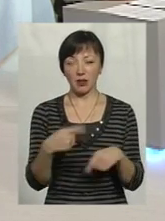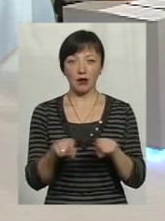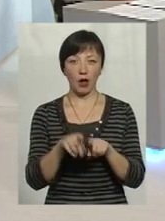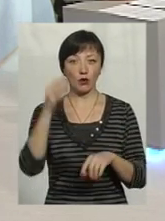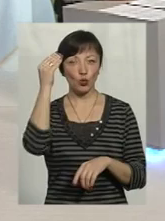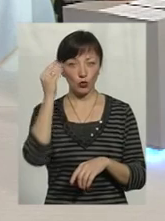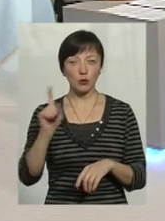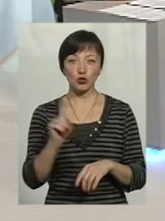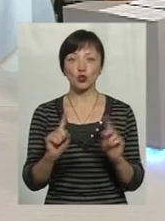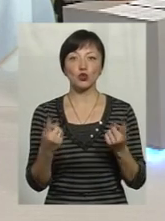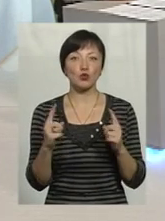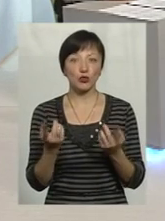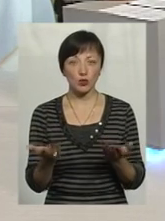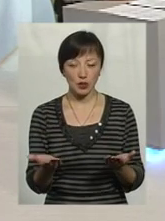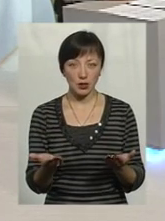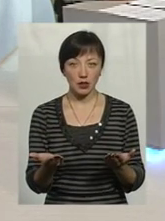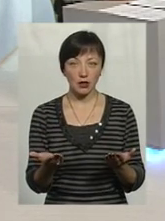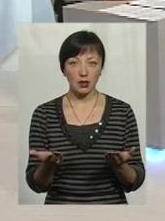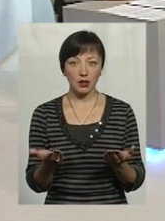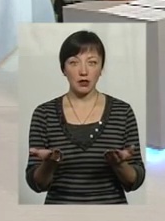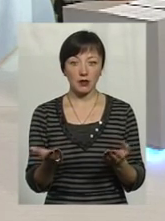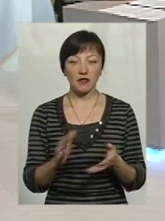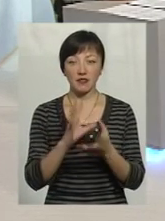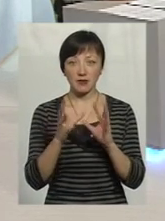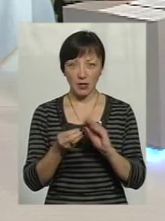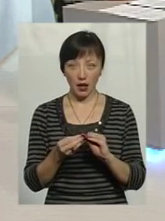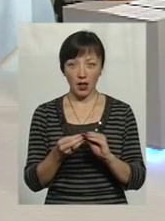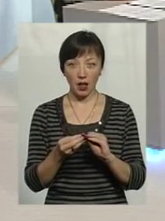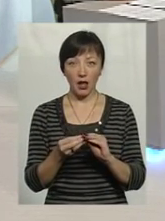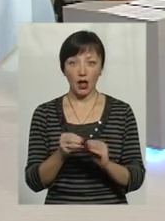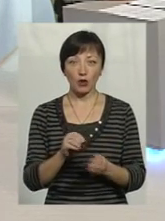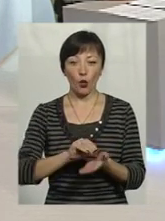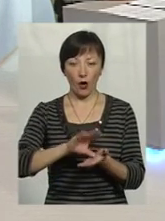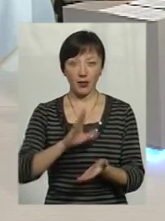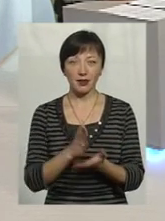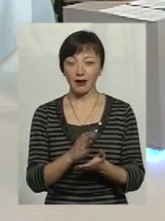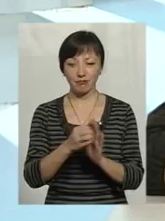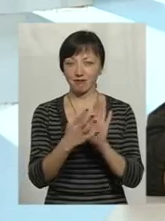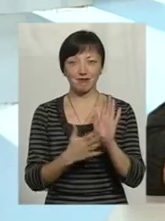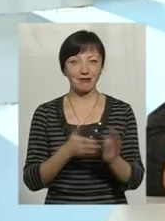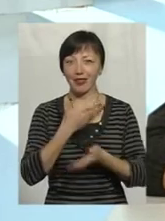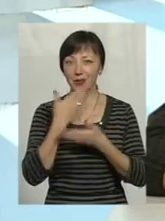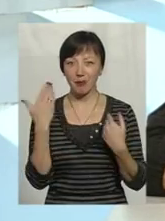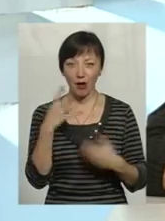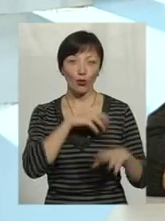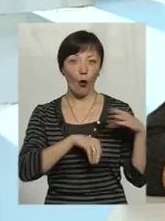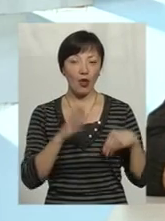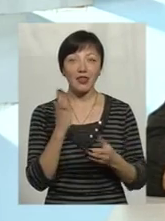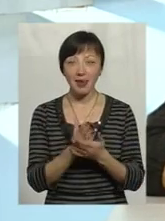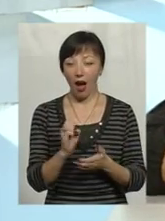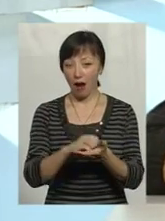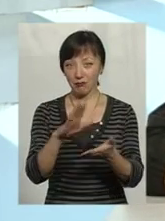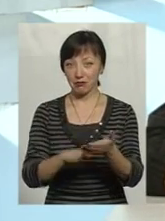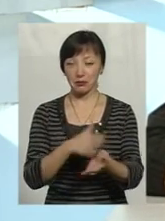що чомусь воно все приносить дохід, але це не декларується. Тому тут запитання вже буде чітко до